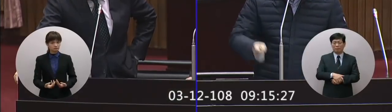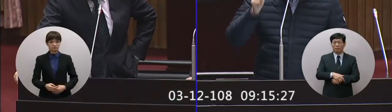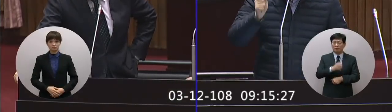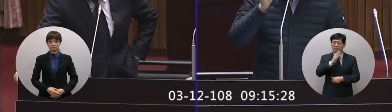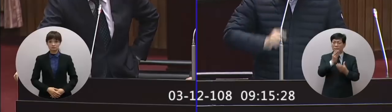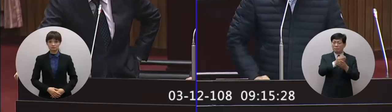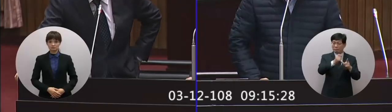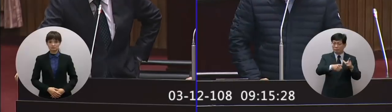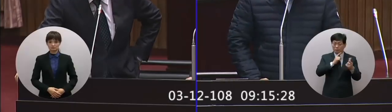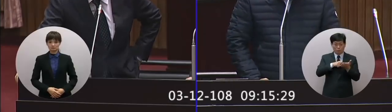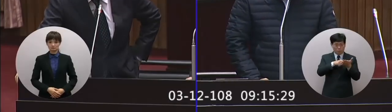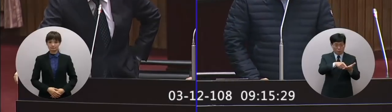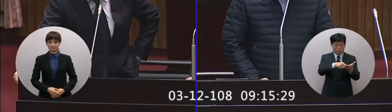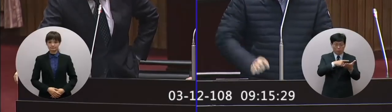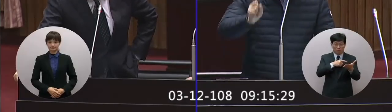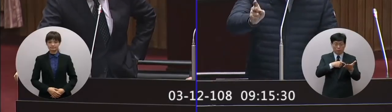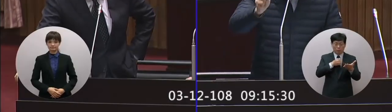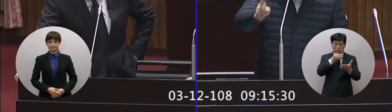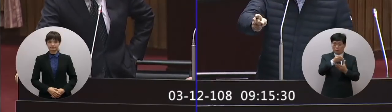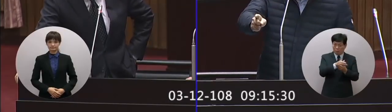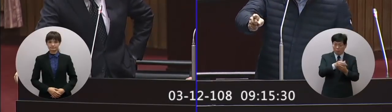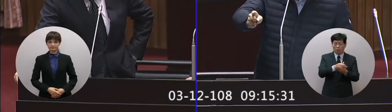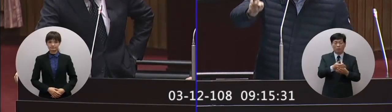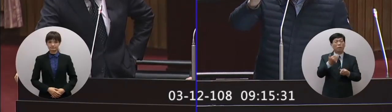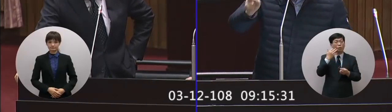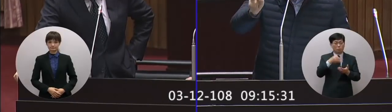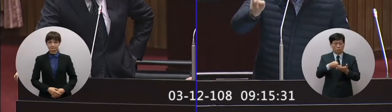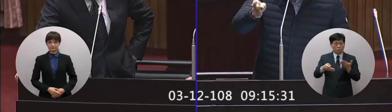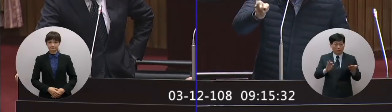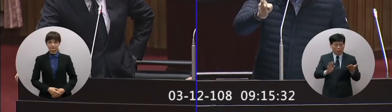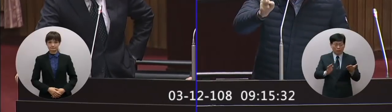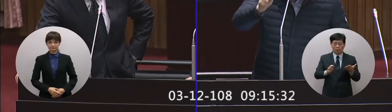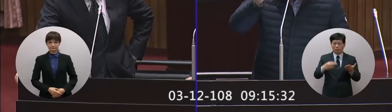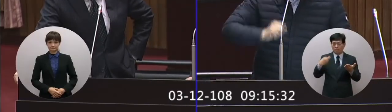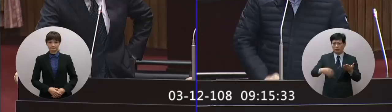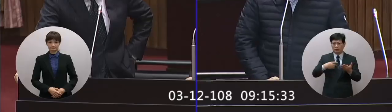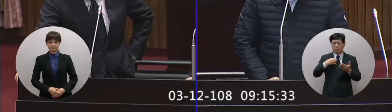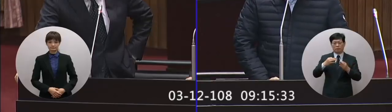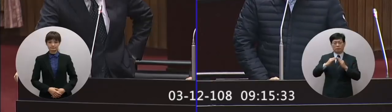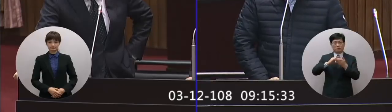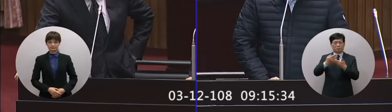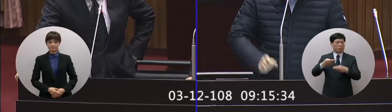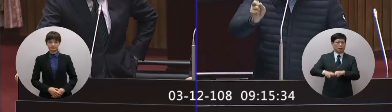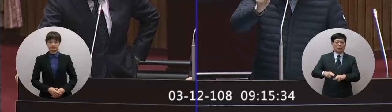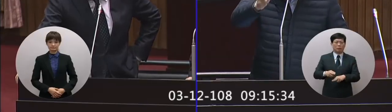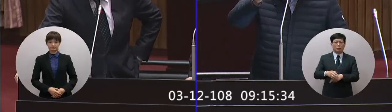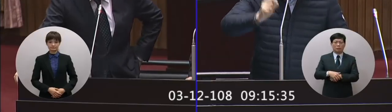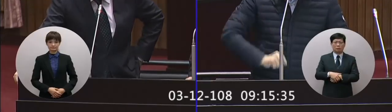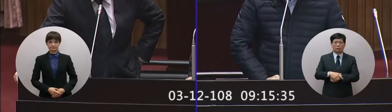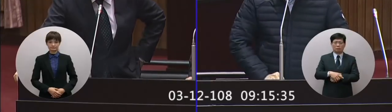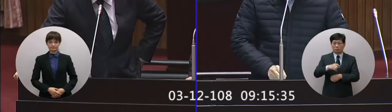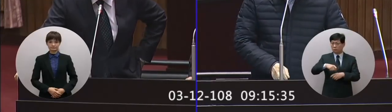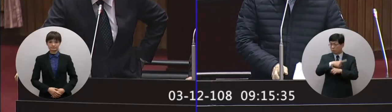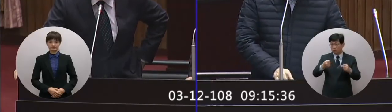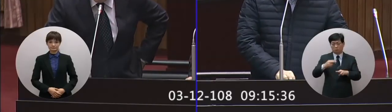他在券商下单投资， 他 现在不给他，还把人家的账户冻结，还把人家账